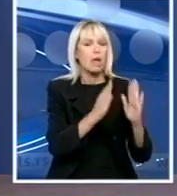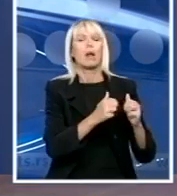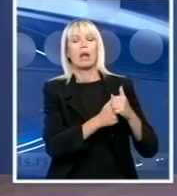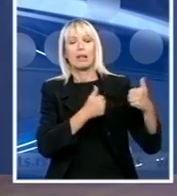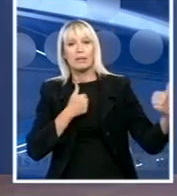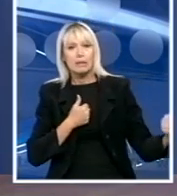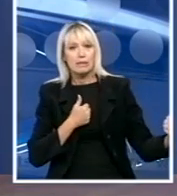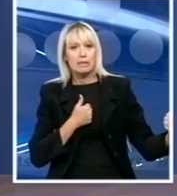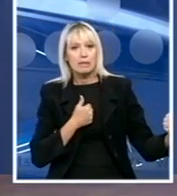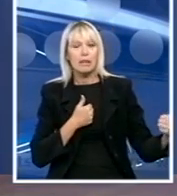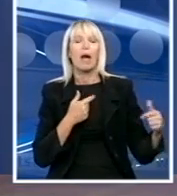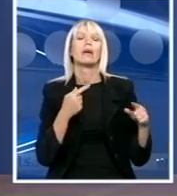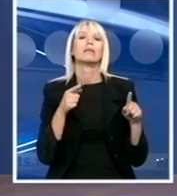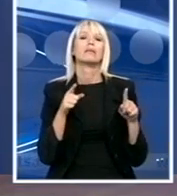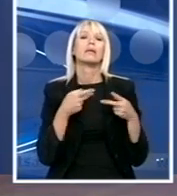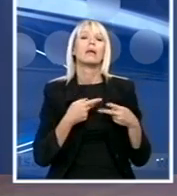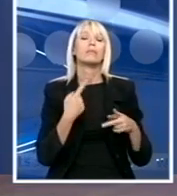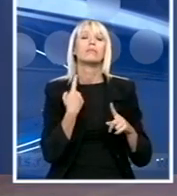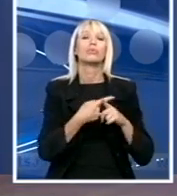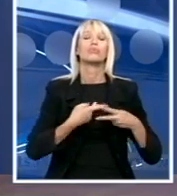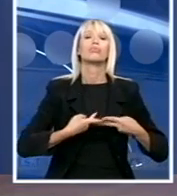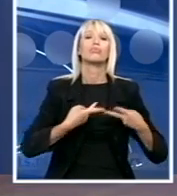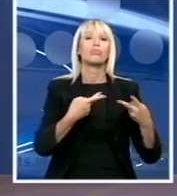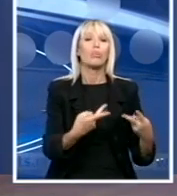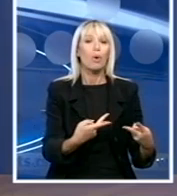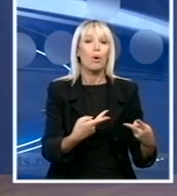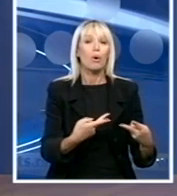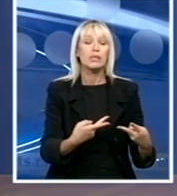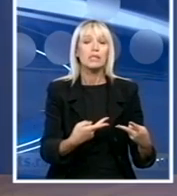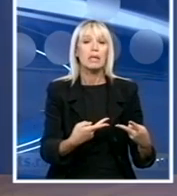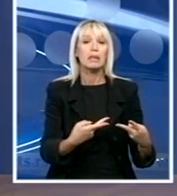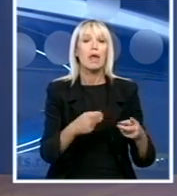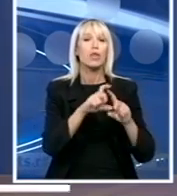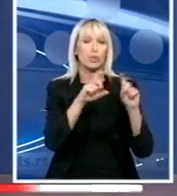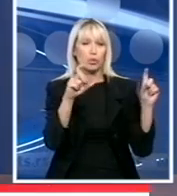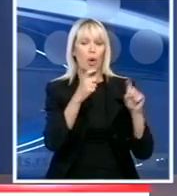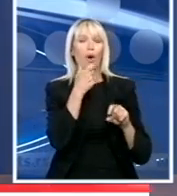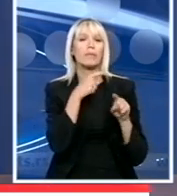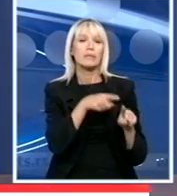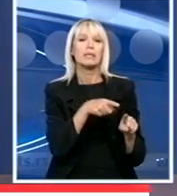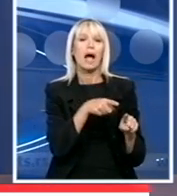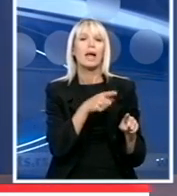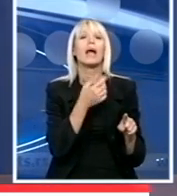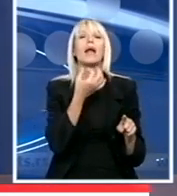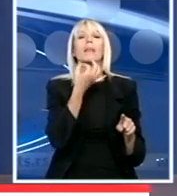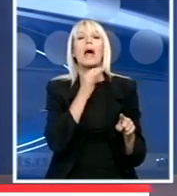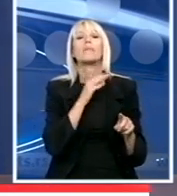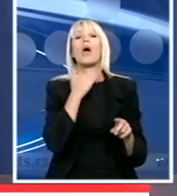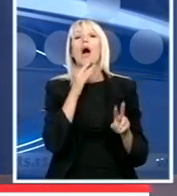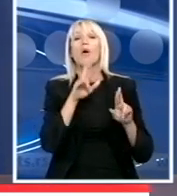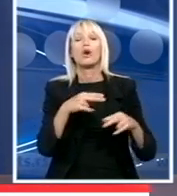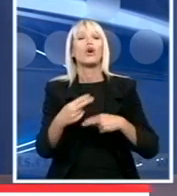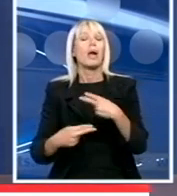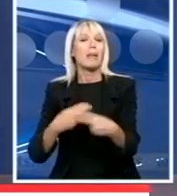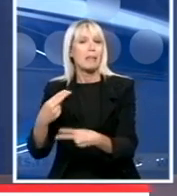distance, i da su posete i dalje se najviše preporučuju na otvorenom